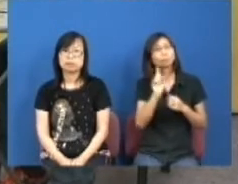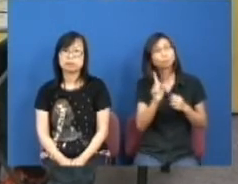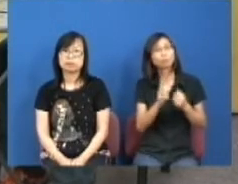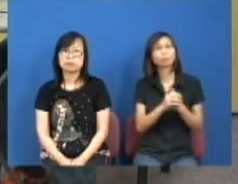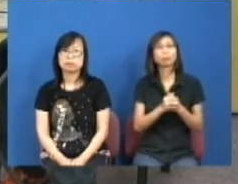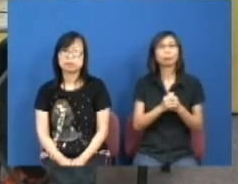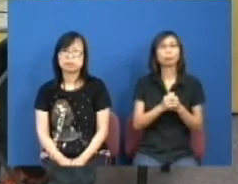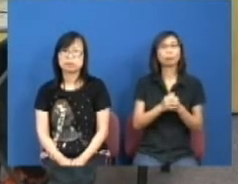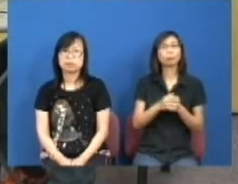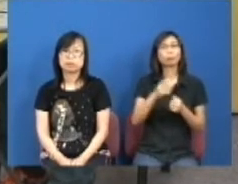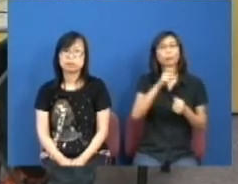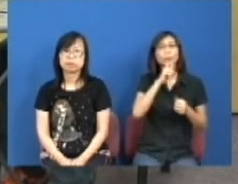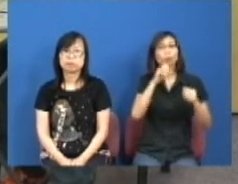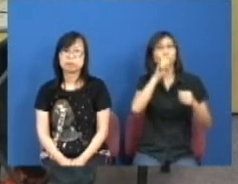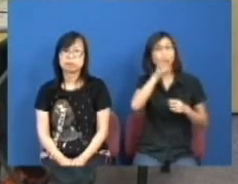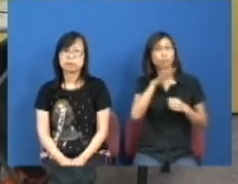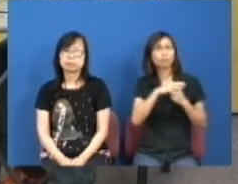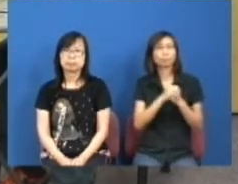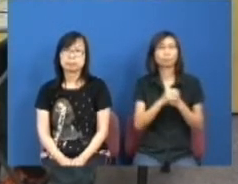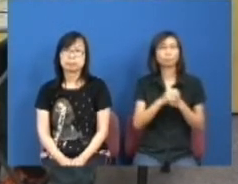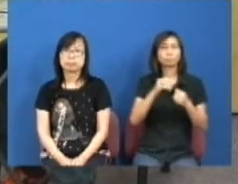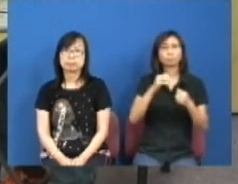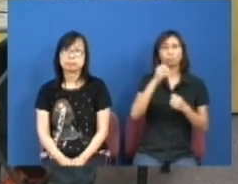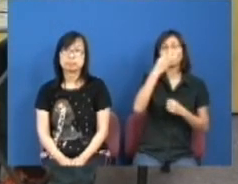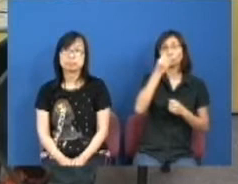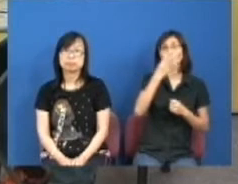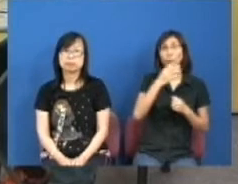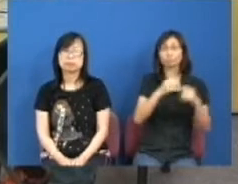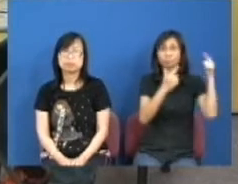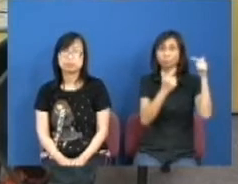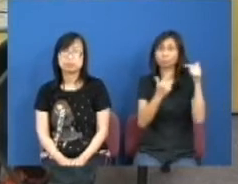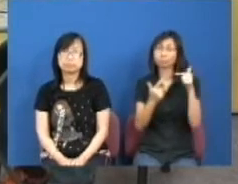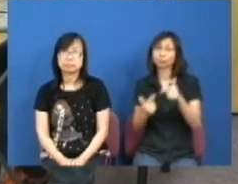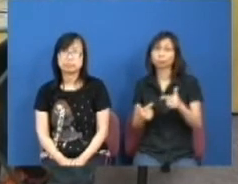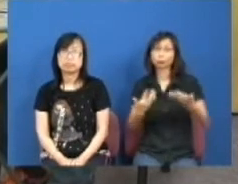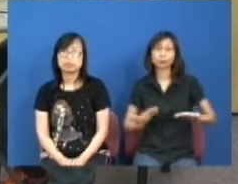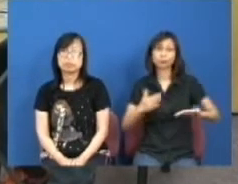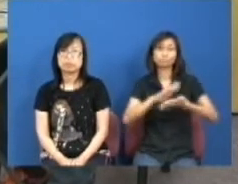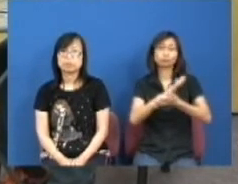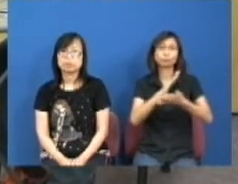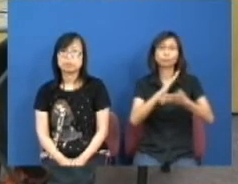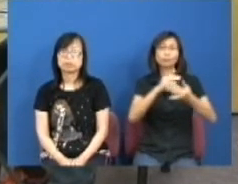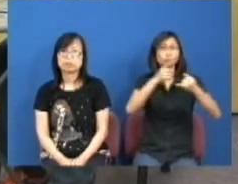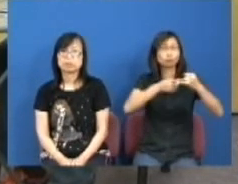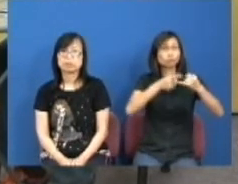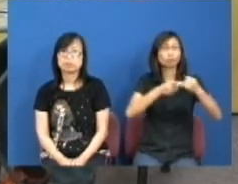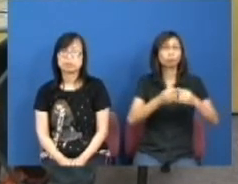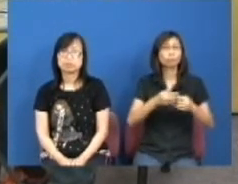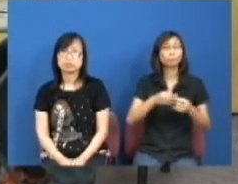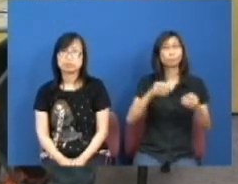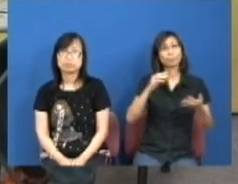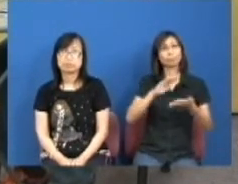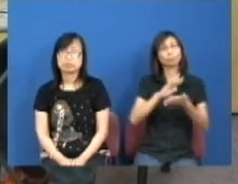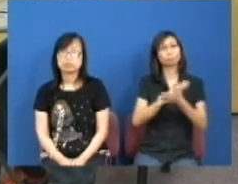那裡。我們都有講到就是說其實即香港跟著今年年尾去到明年年初的這一連串的選